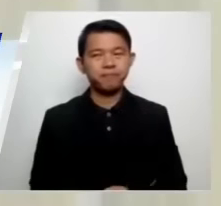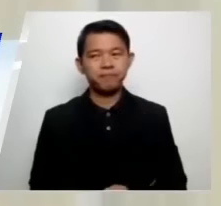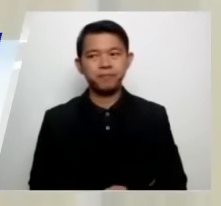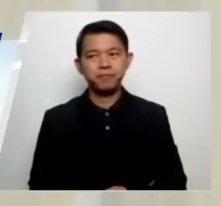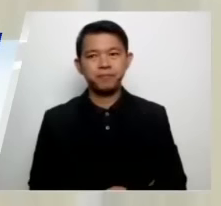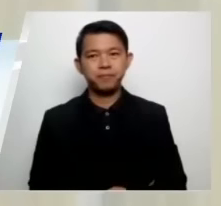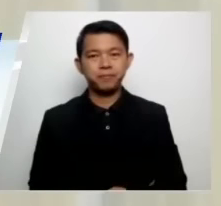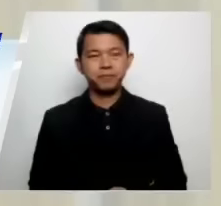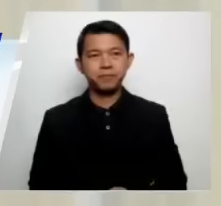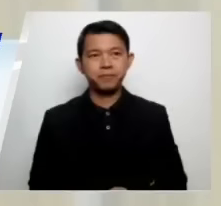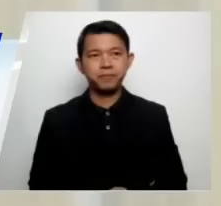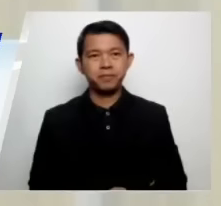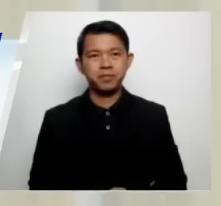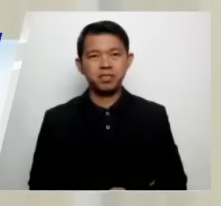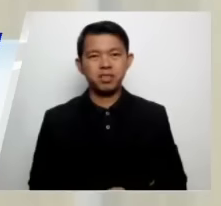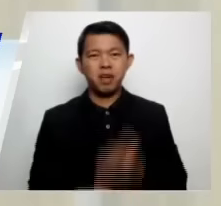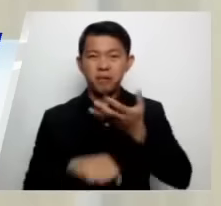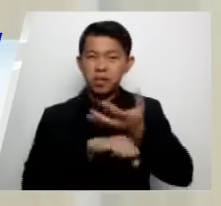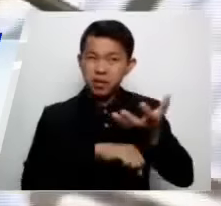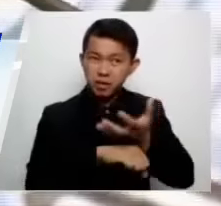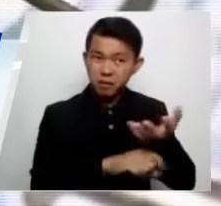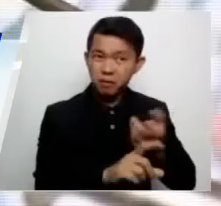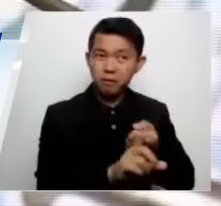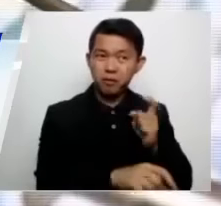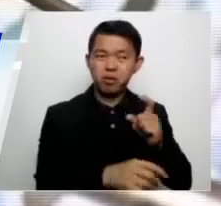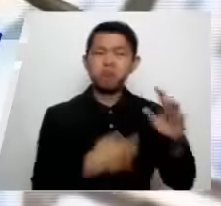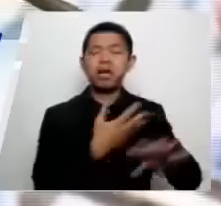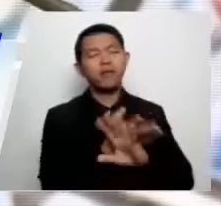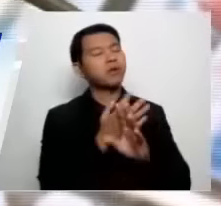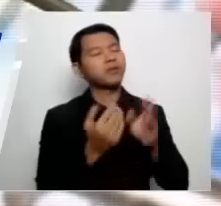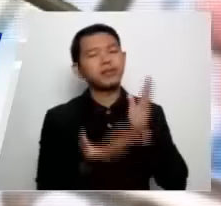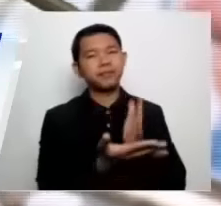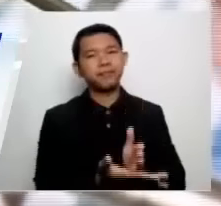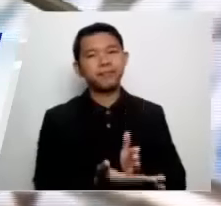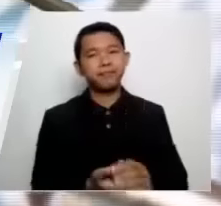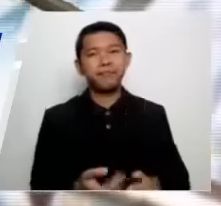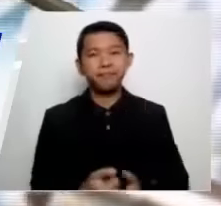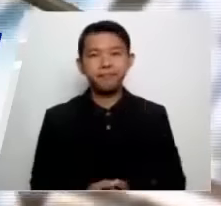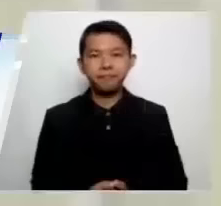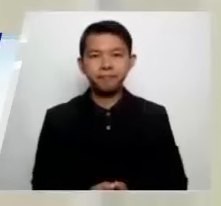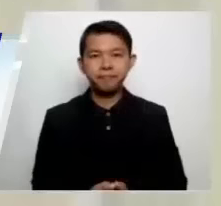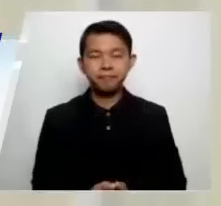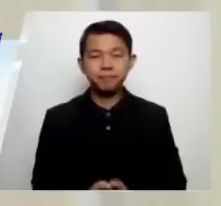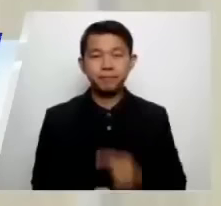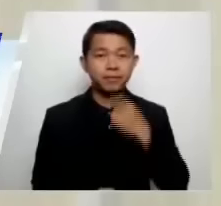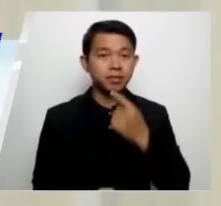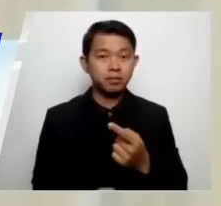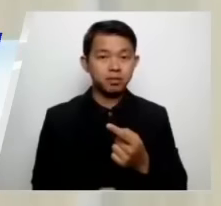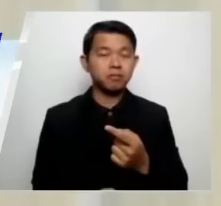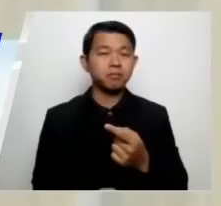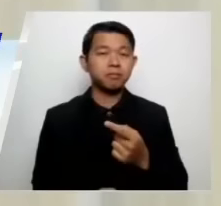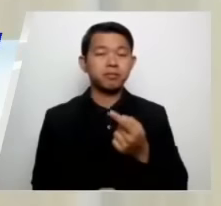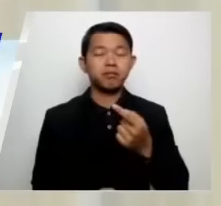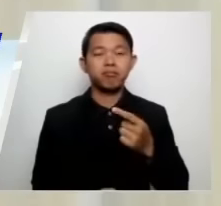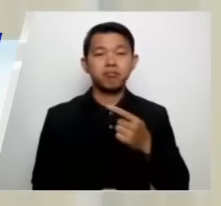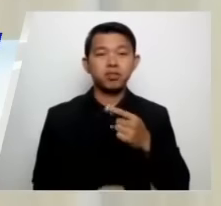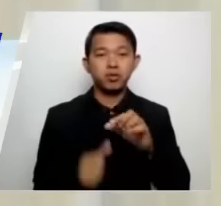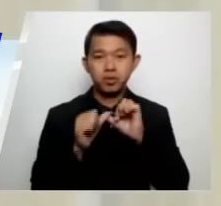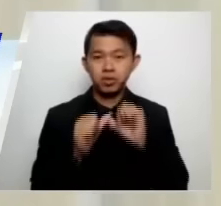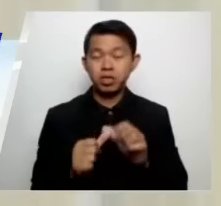yung budol-budol galing sa Davao. Please lang. Welta pa ng Speaker sa dating Pangulo. Baka meron kayong mga concerns or